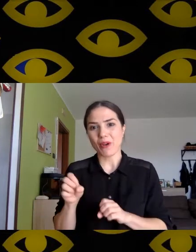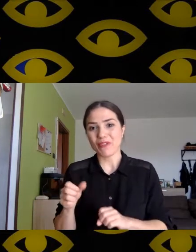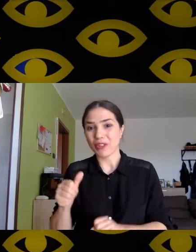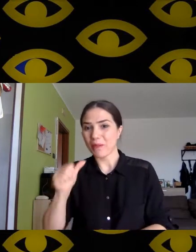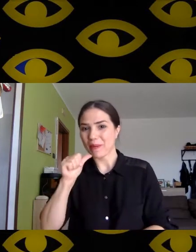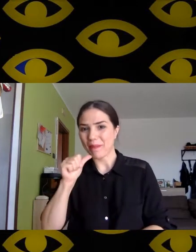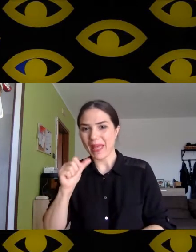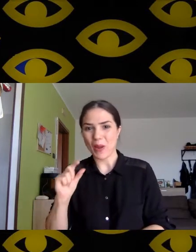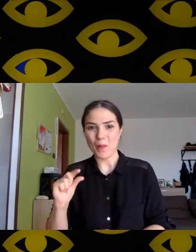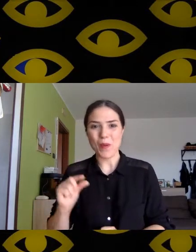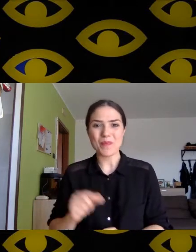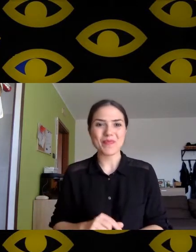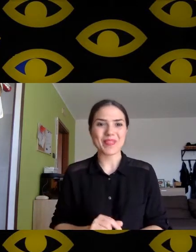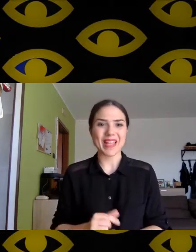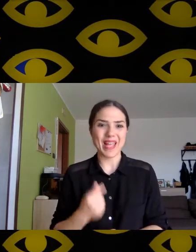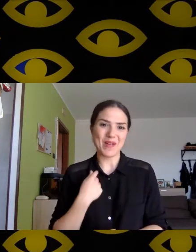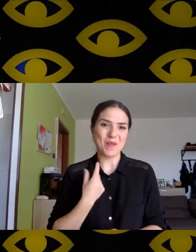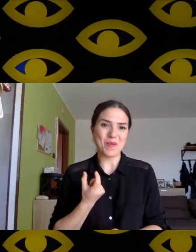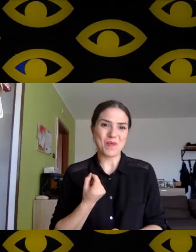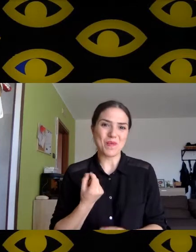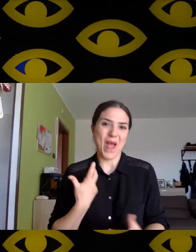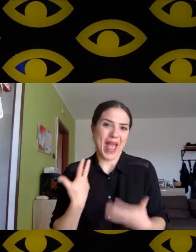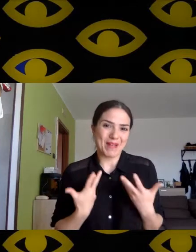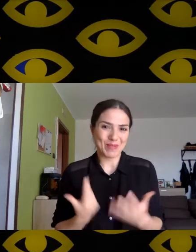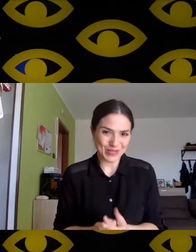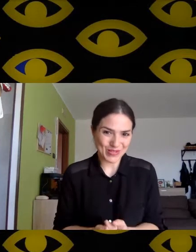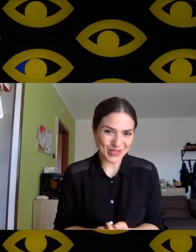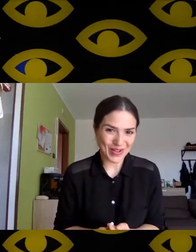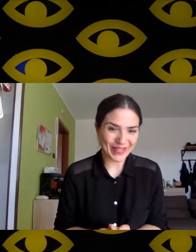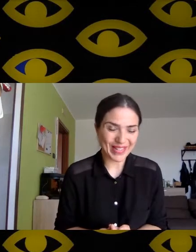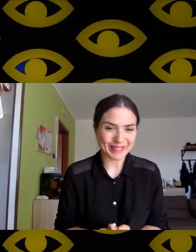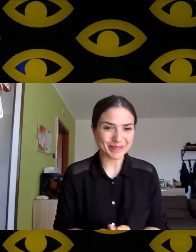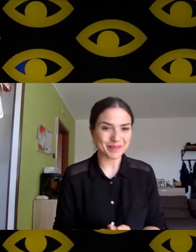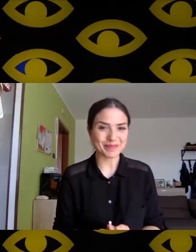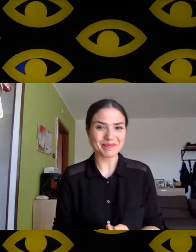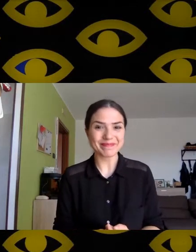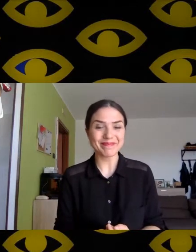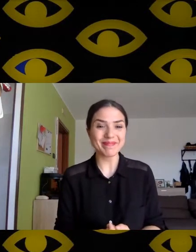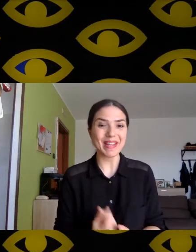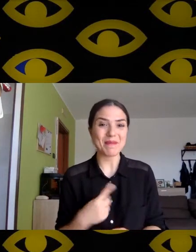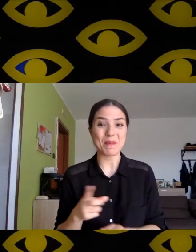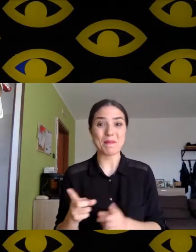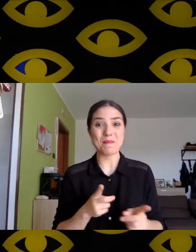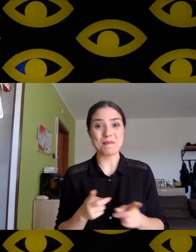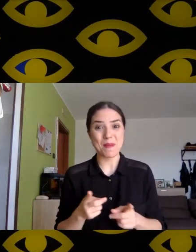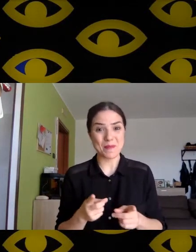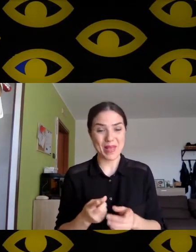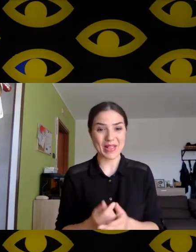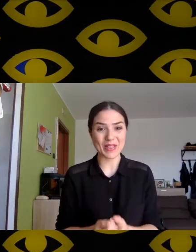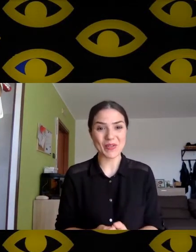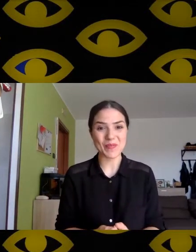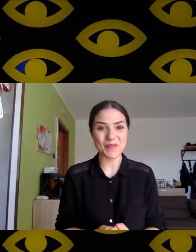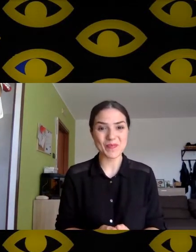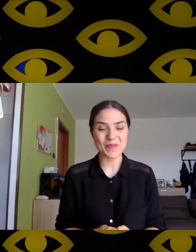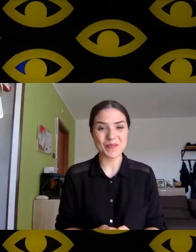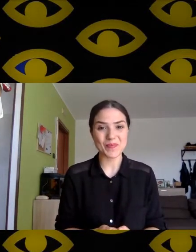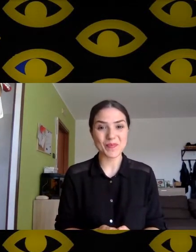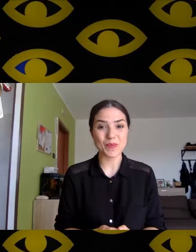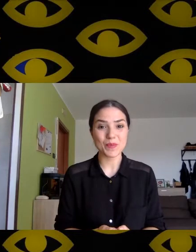Non vi nascondo la mia emozione per questo momento, che